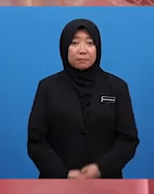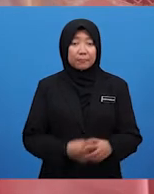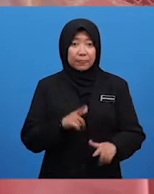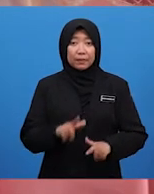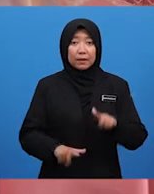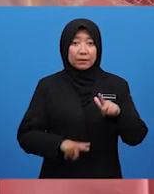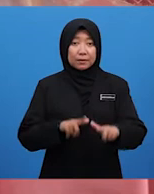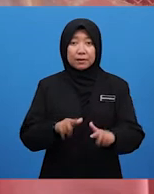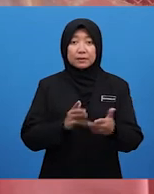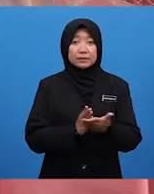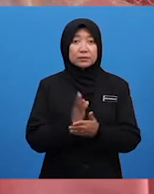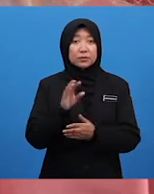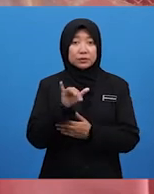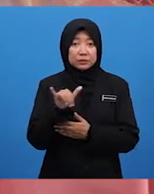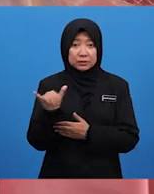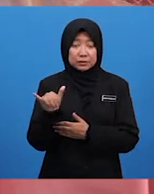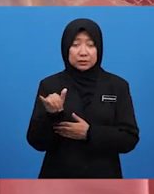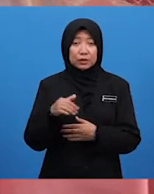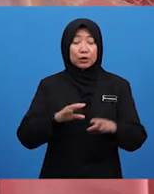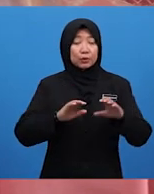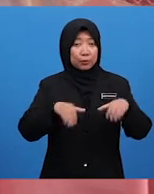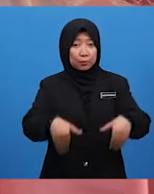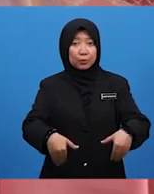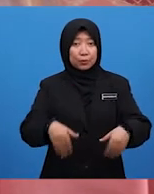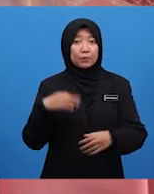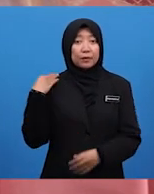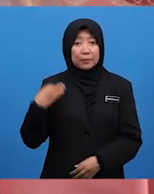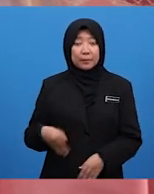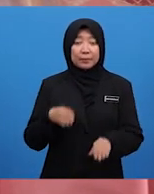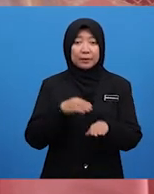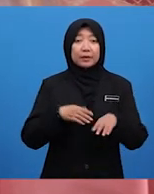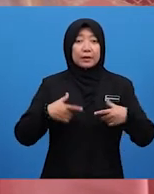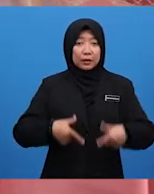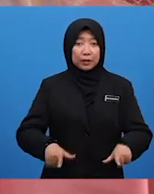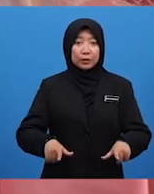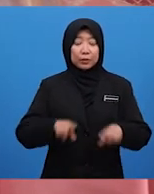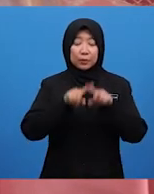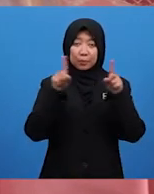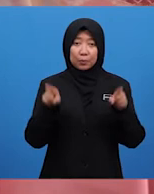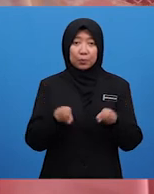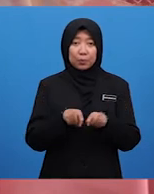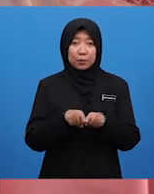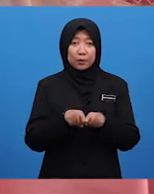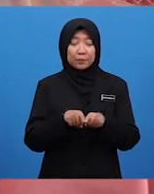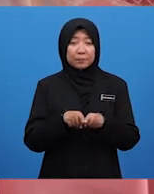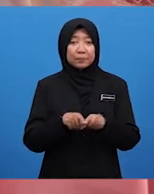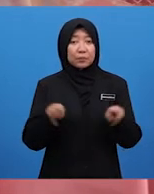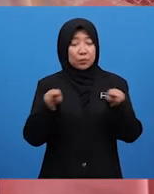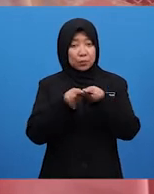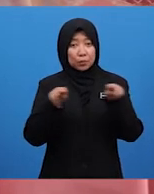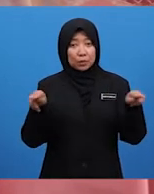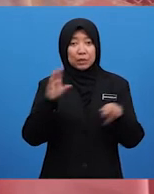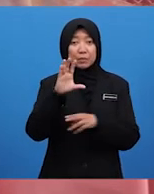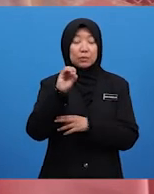Langkah seterusnya ialah gulung fabrik pada kayu bulat berukuran 50